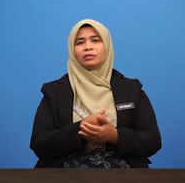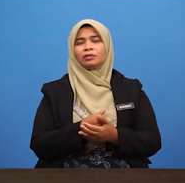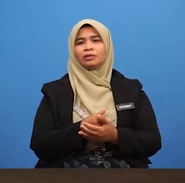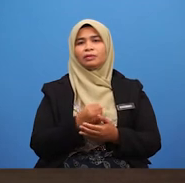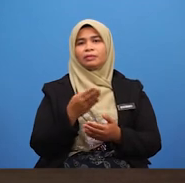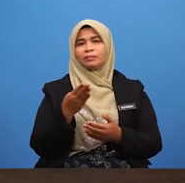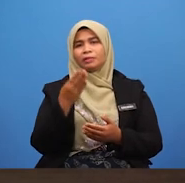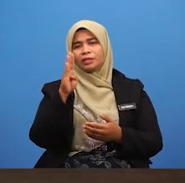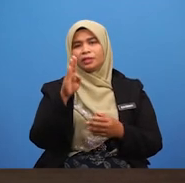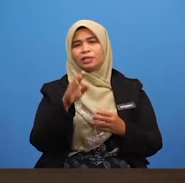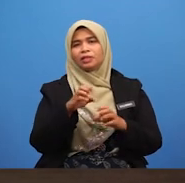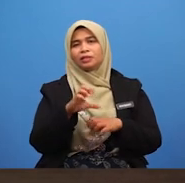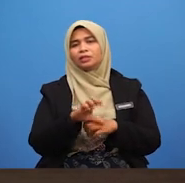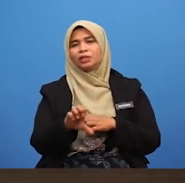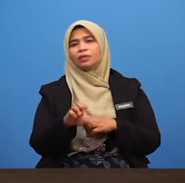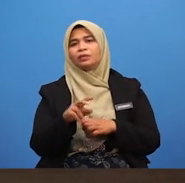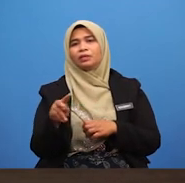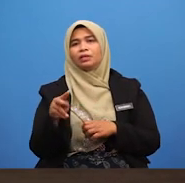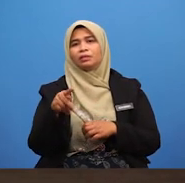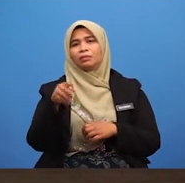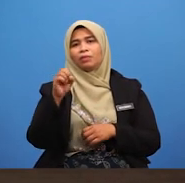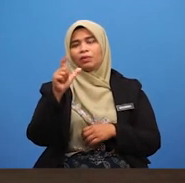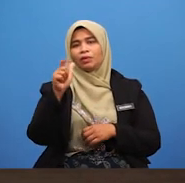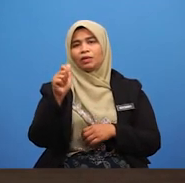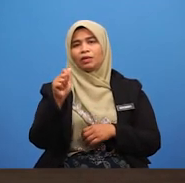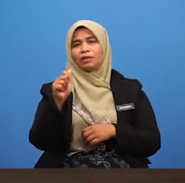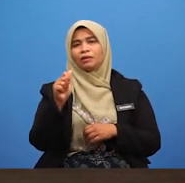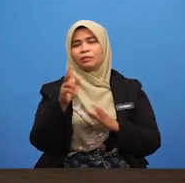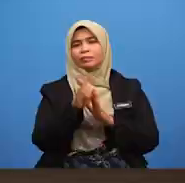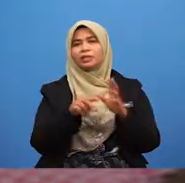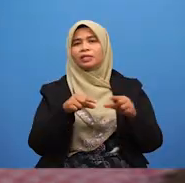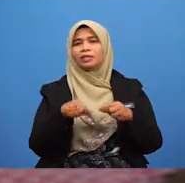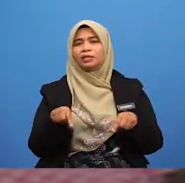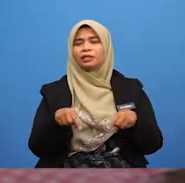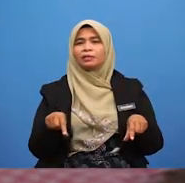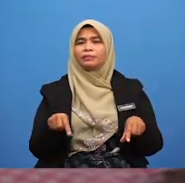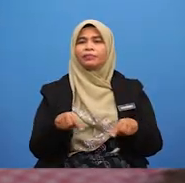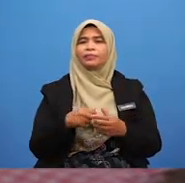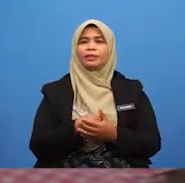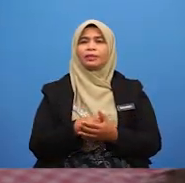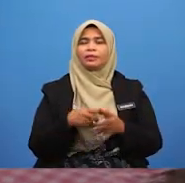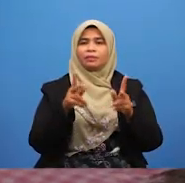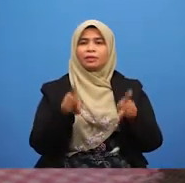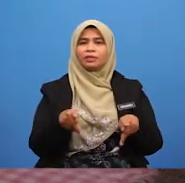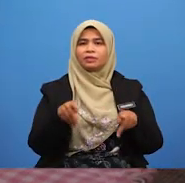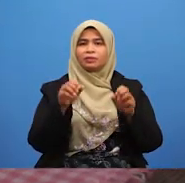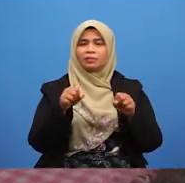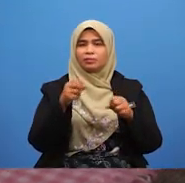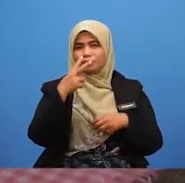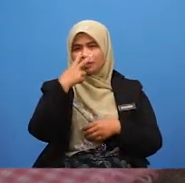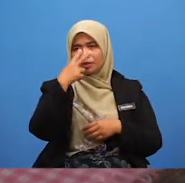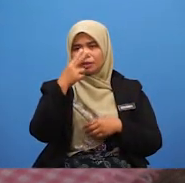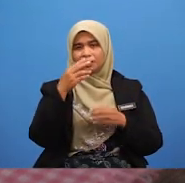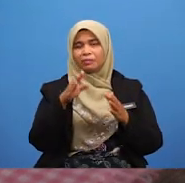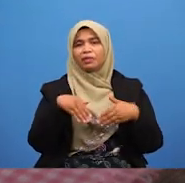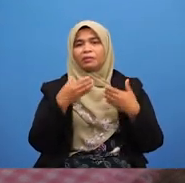bagi mengelakkan pola ini bergerak. Okey, pelajar boleh lihat cikgu menyemat